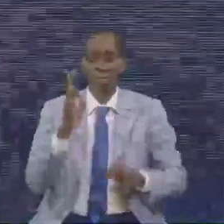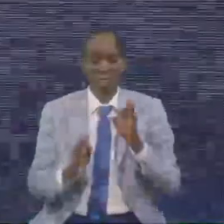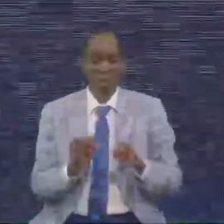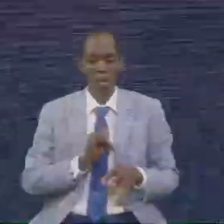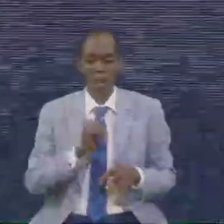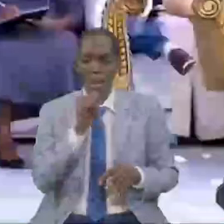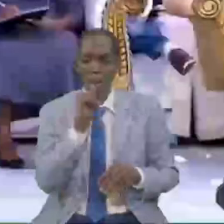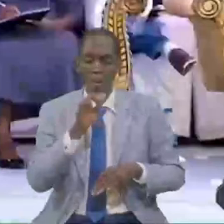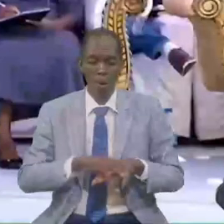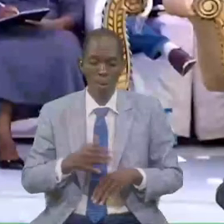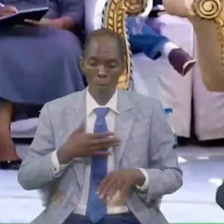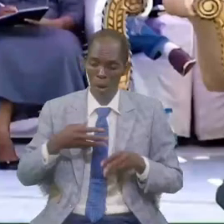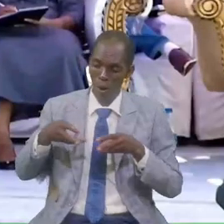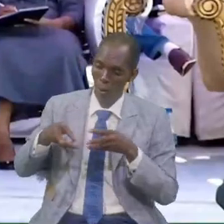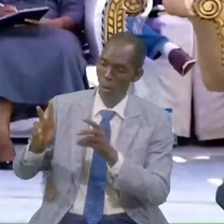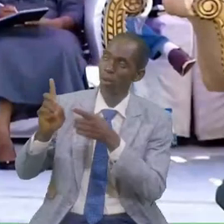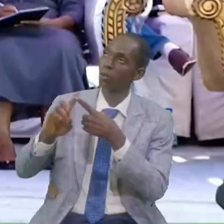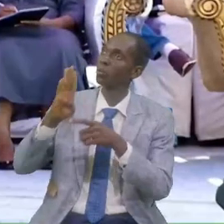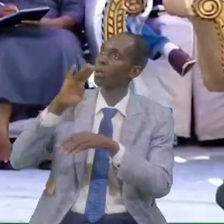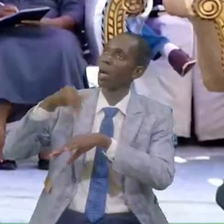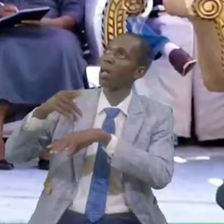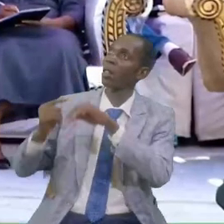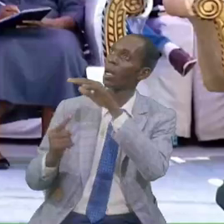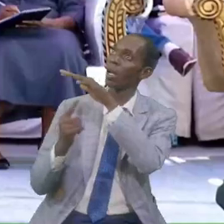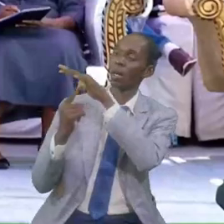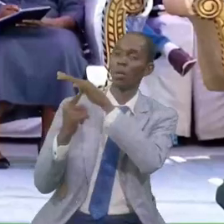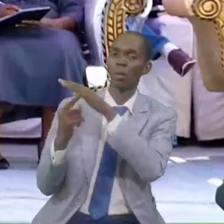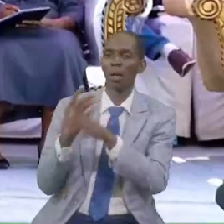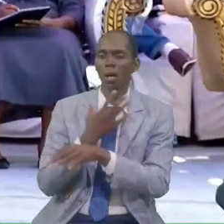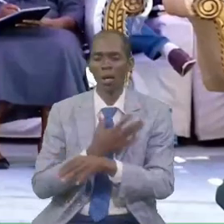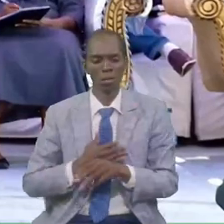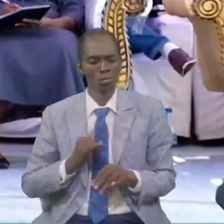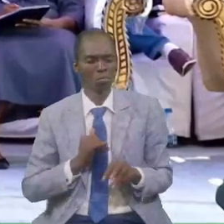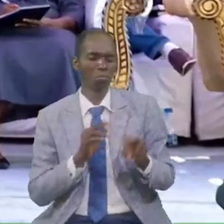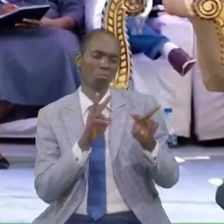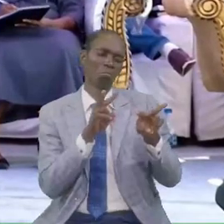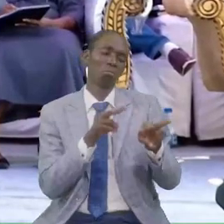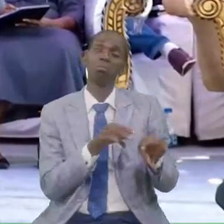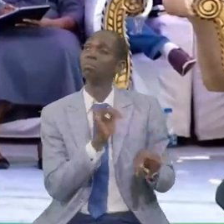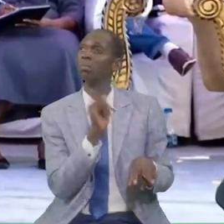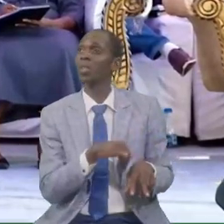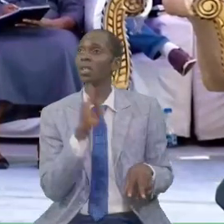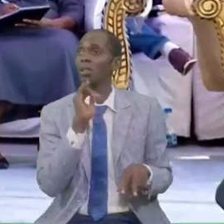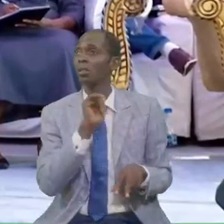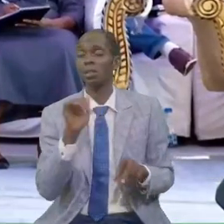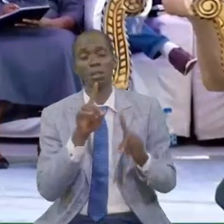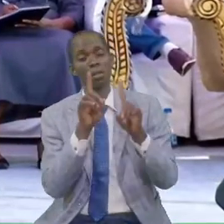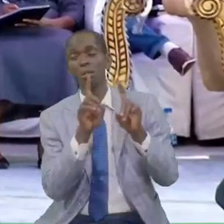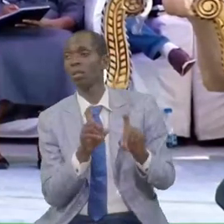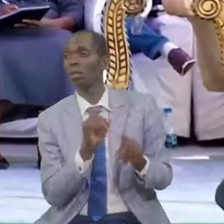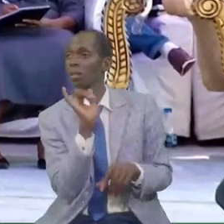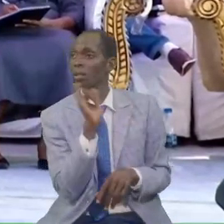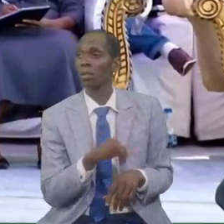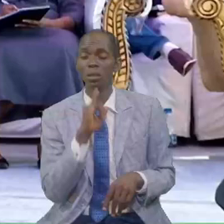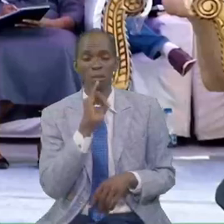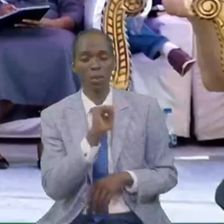Mais si je suis sur le chemin pour devenir héros, Je regarde ça et ça, c'est un test. Ça, c'est